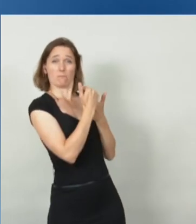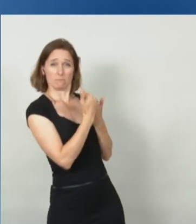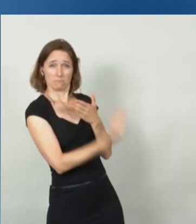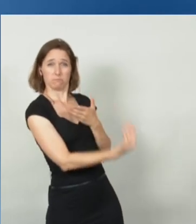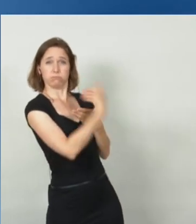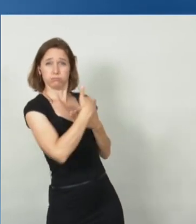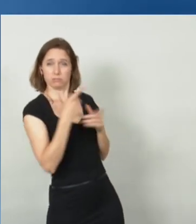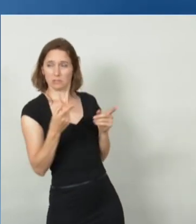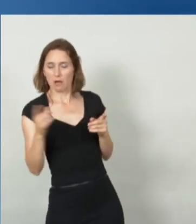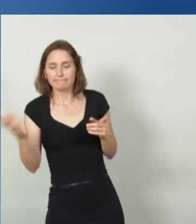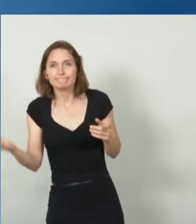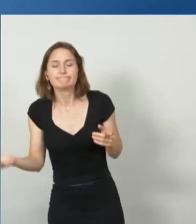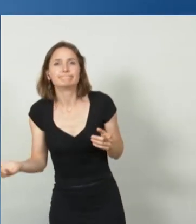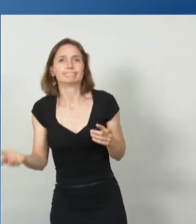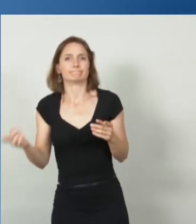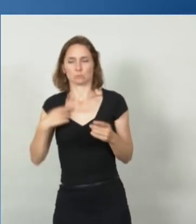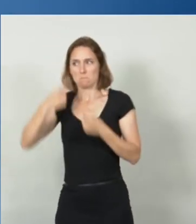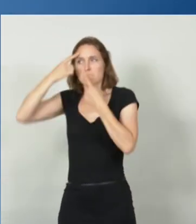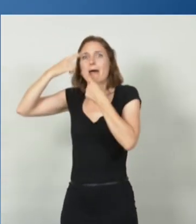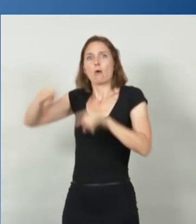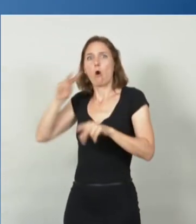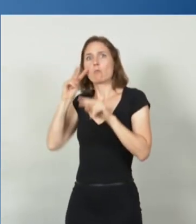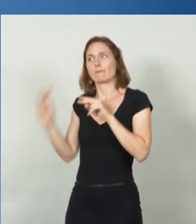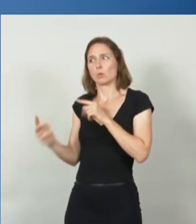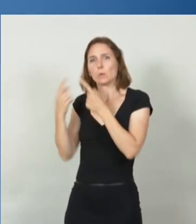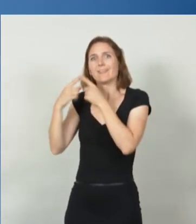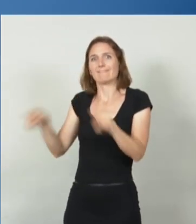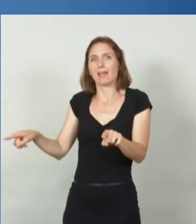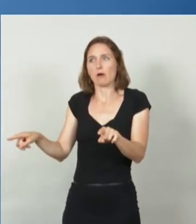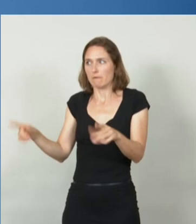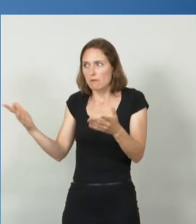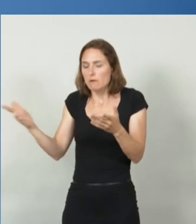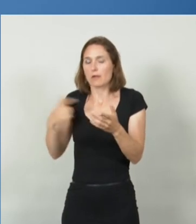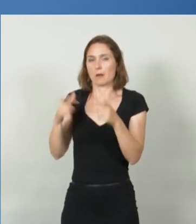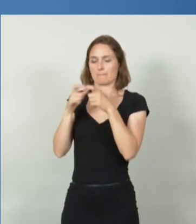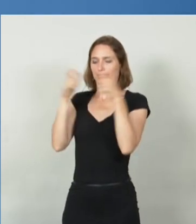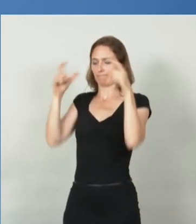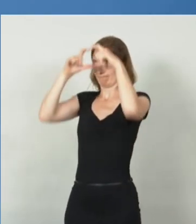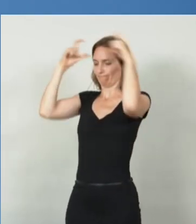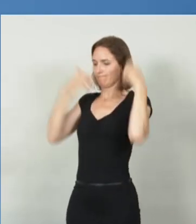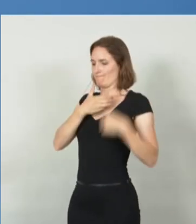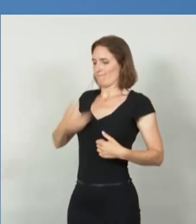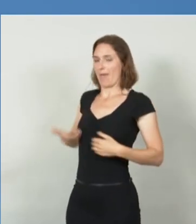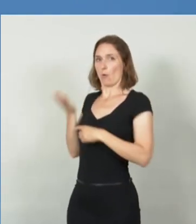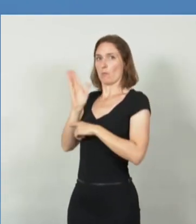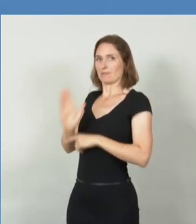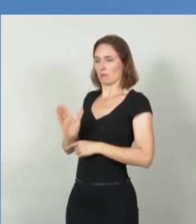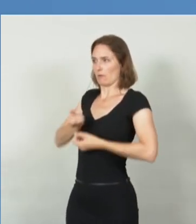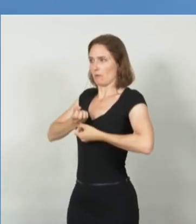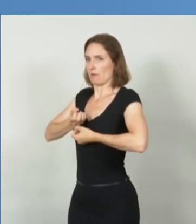vous comprendrez que là aussi on n'a pas forcément envie d'un point de vue institutionnel de